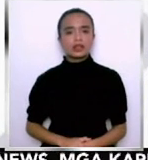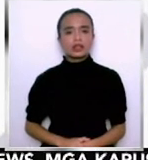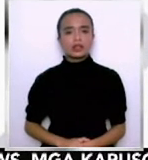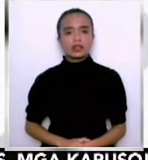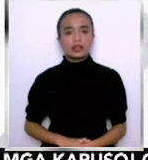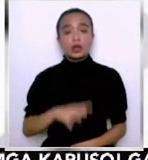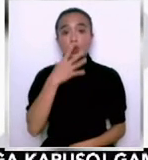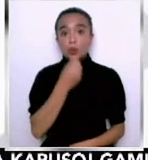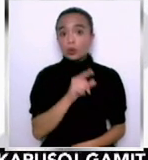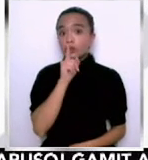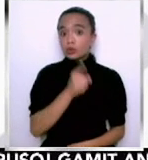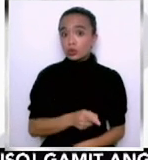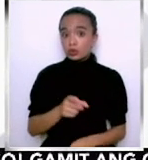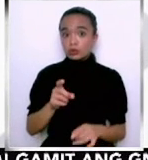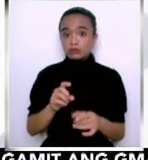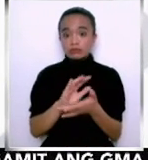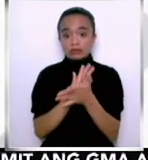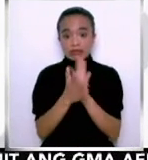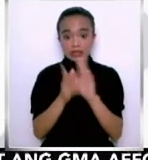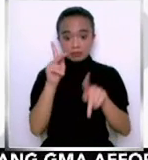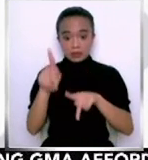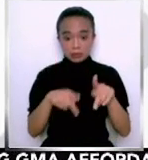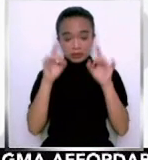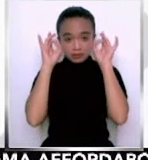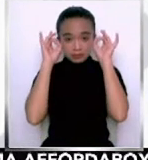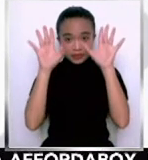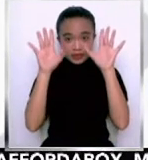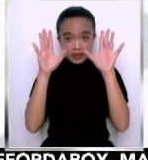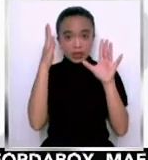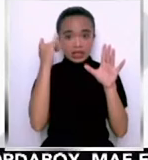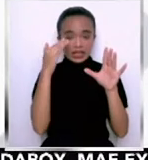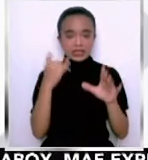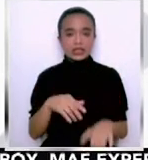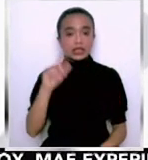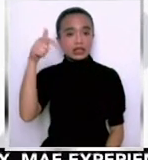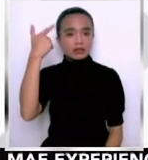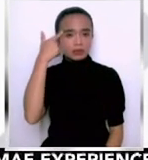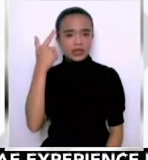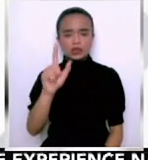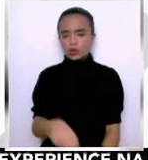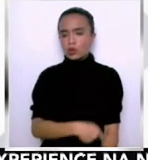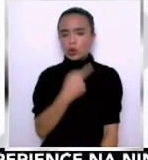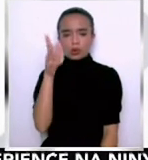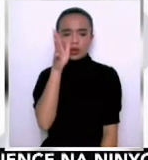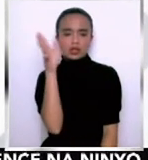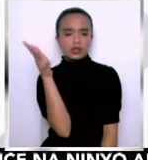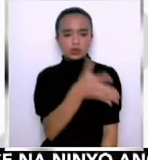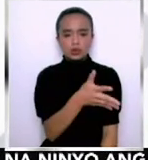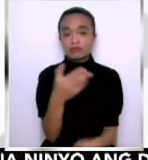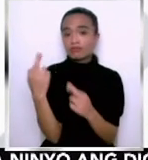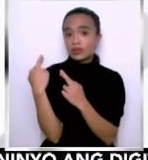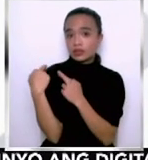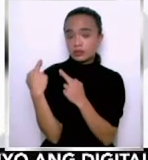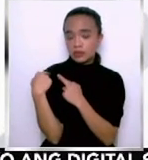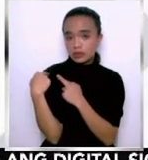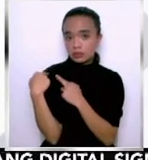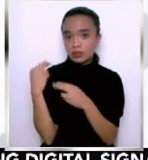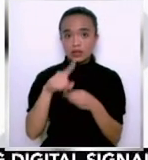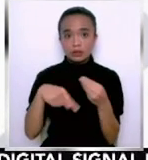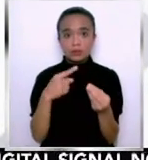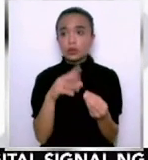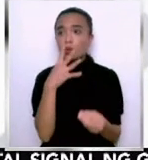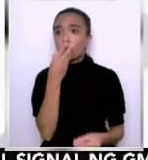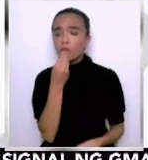publiko ay ang matagal na anyang pagbabaliwala ng gobyerno sa tungkulin nitong tukuyin ang mga kasapi sa